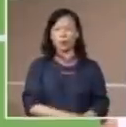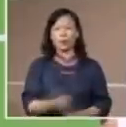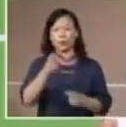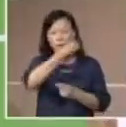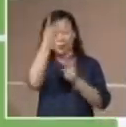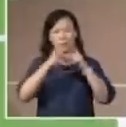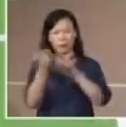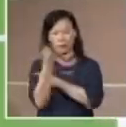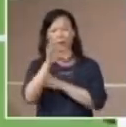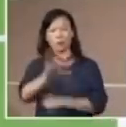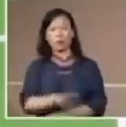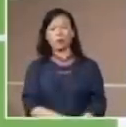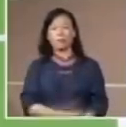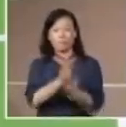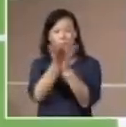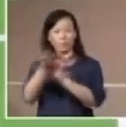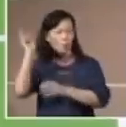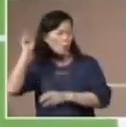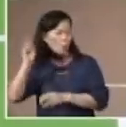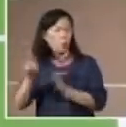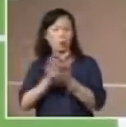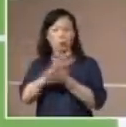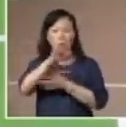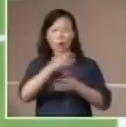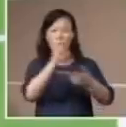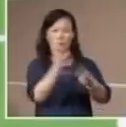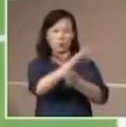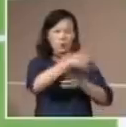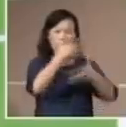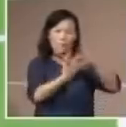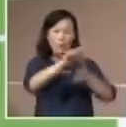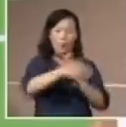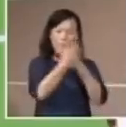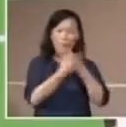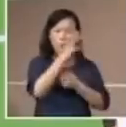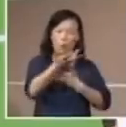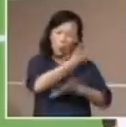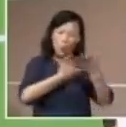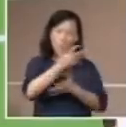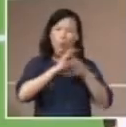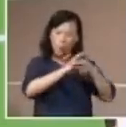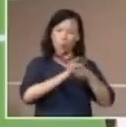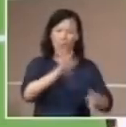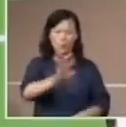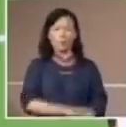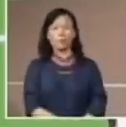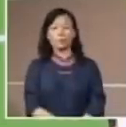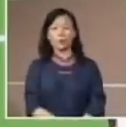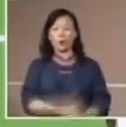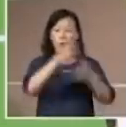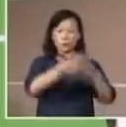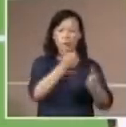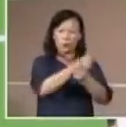年人的力量，咱要用各种的声音，咱爱甲美国保持真好的互动甲联络。说自美的